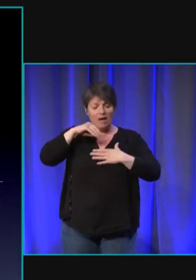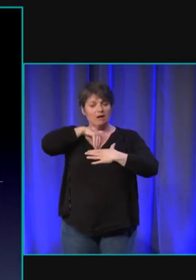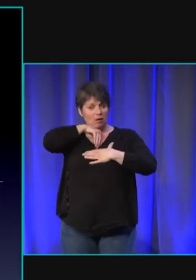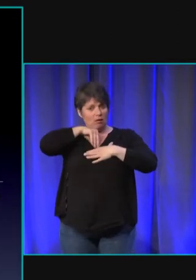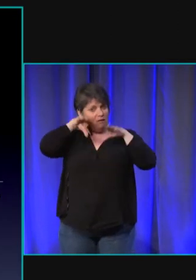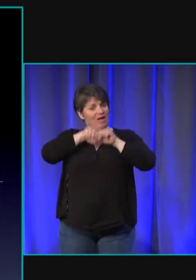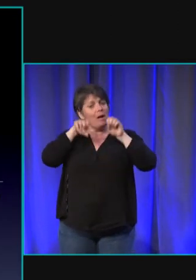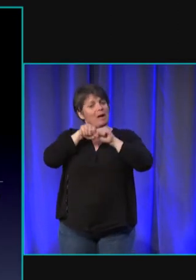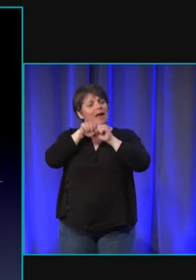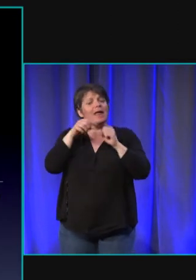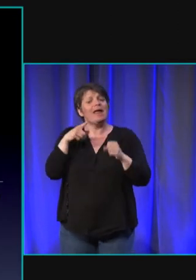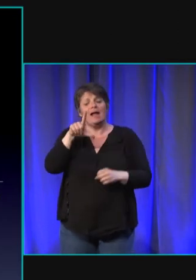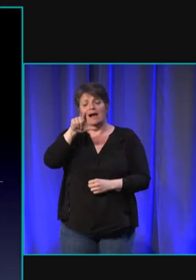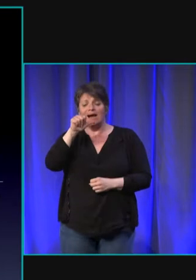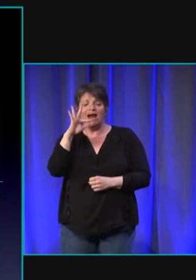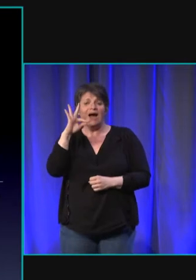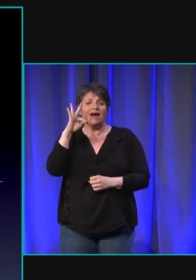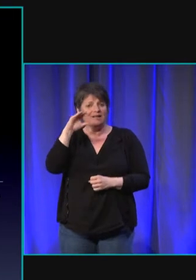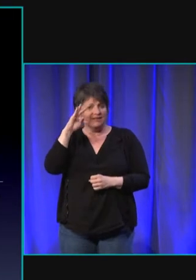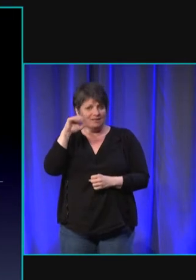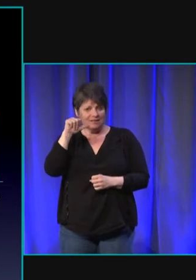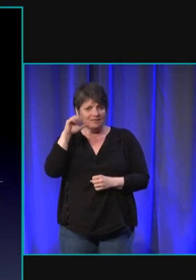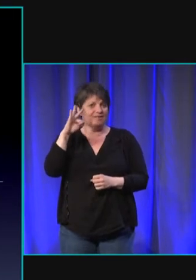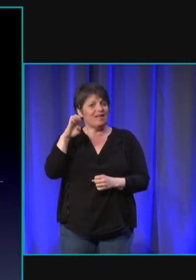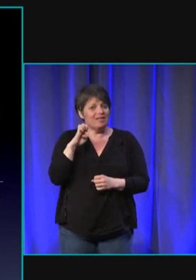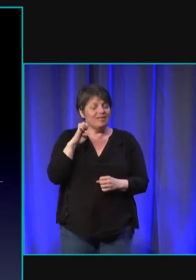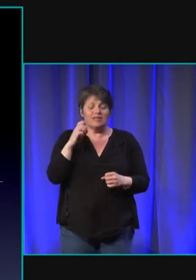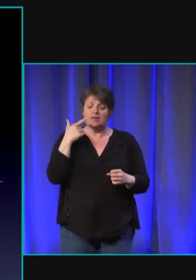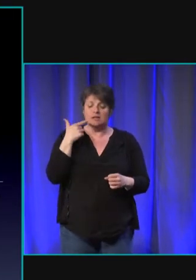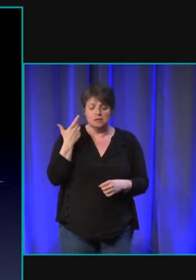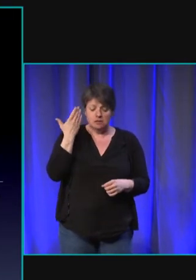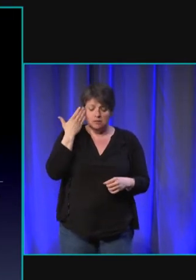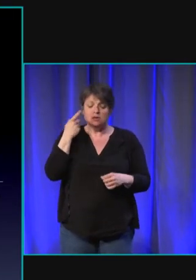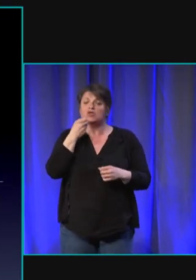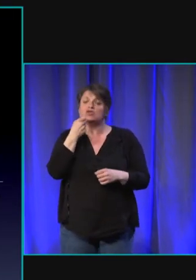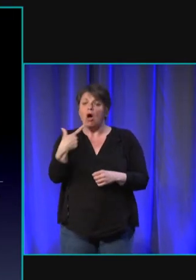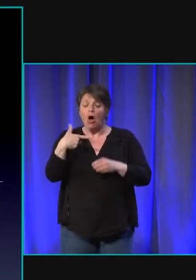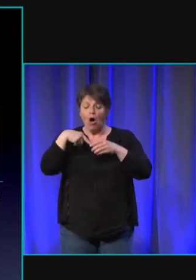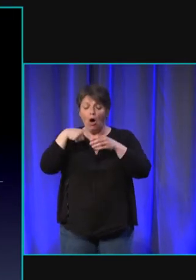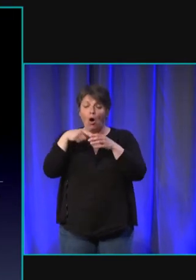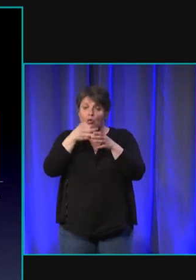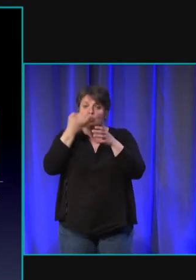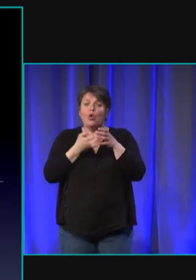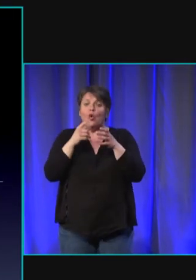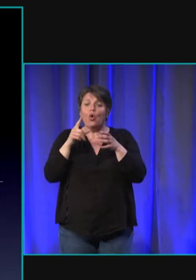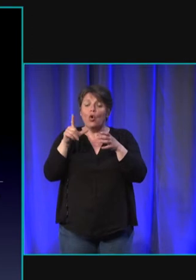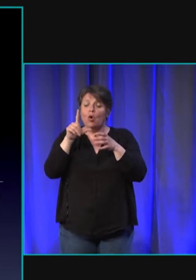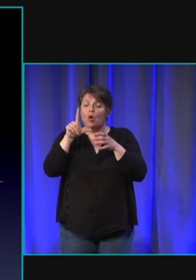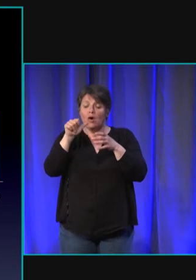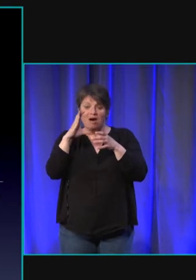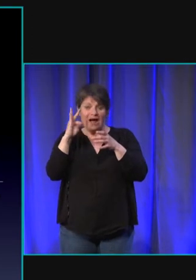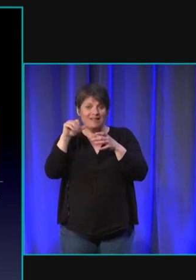retrouve dans le sang, vous voyez qu'on aura toujours une lactatémie, un taux de lactate qui sera plus faible chez les enfants par rapport aux